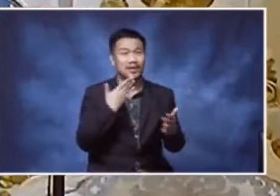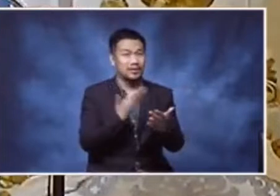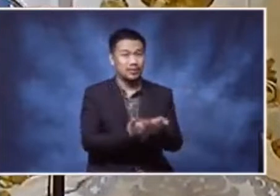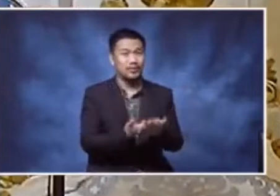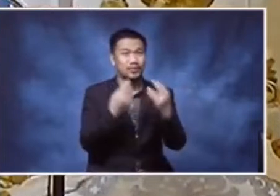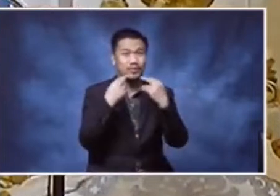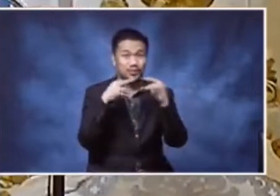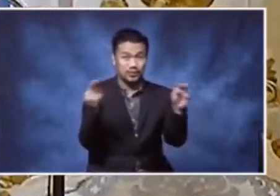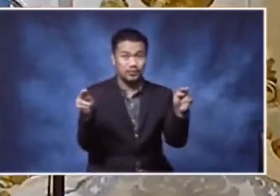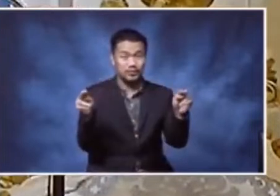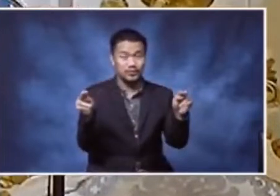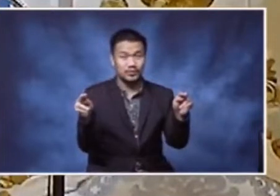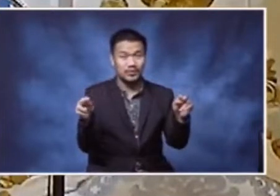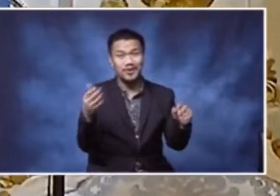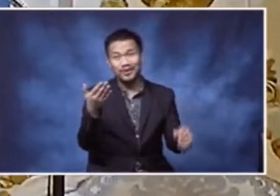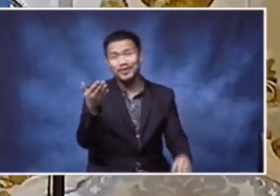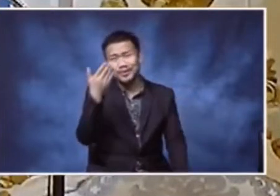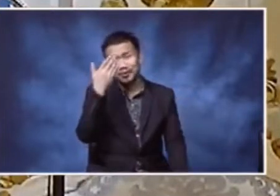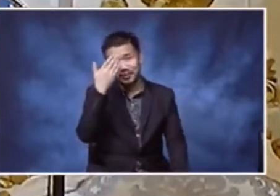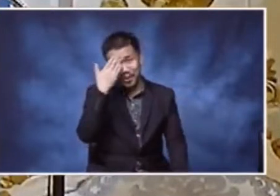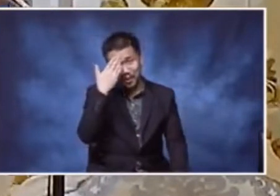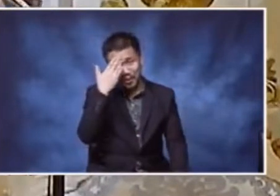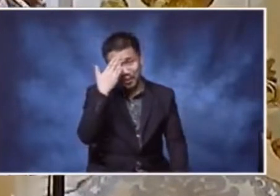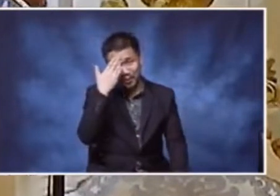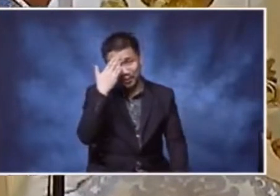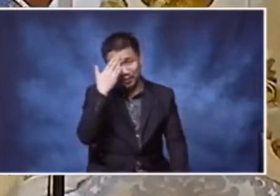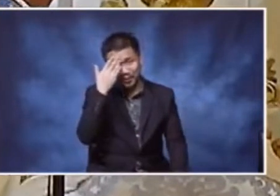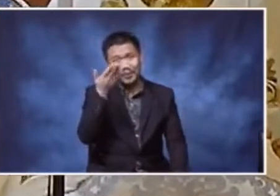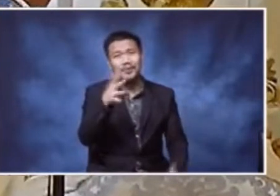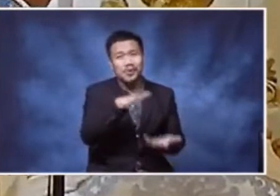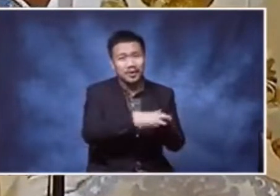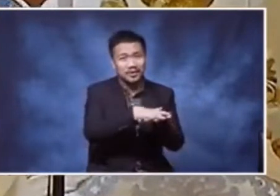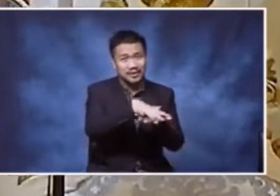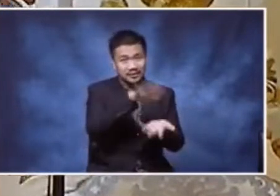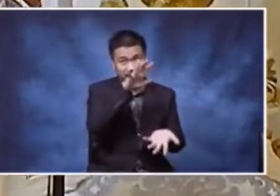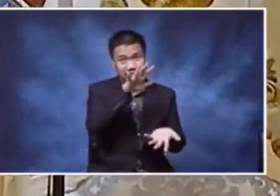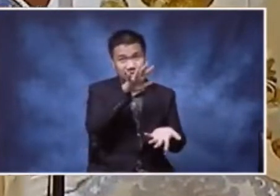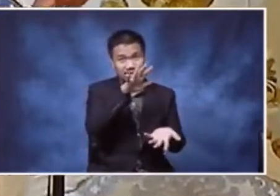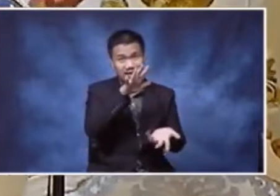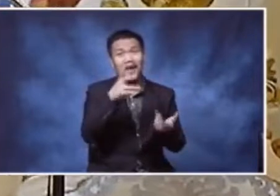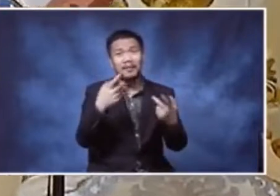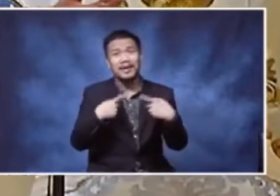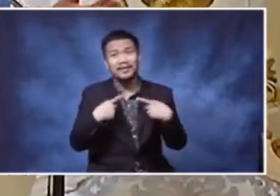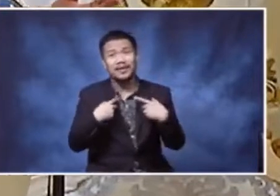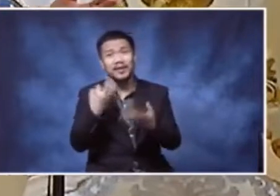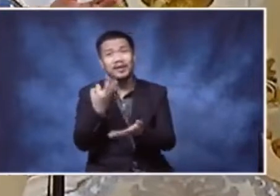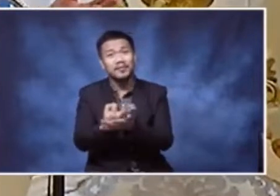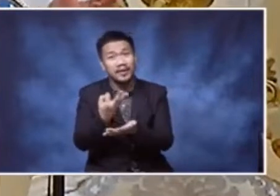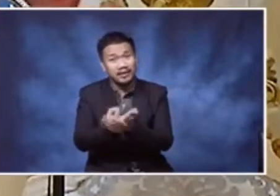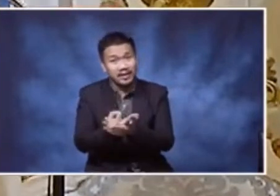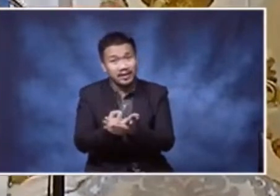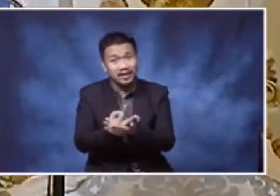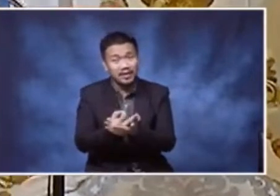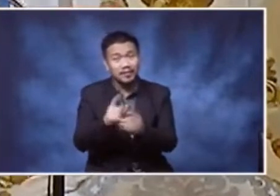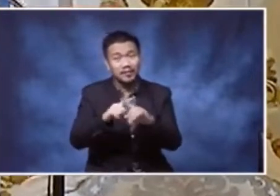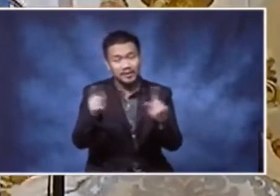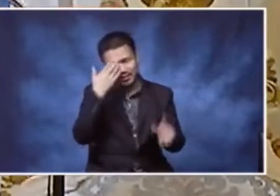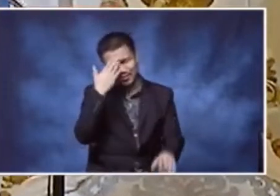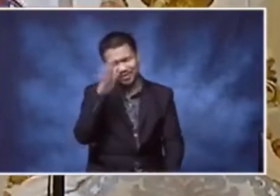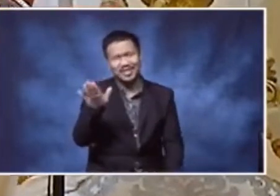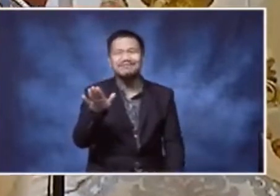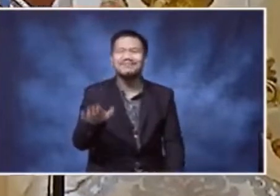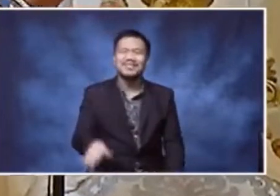Hindi mo pa alam na mayaman ka. Pero mayaman ka pala. May pera ka pala. Hindi mo alam. No,